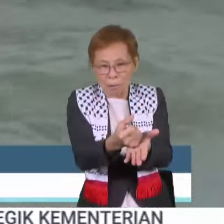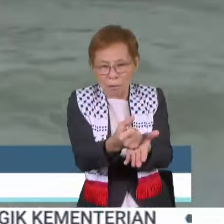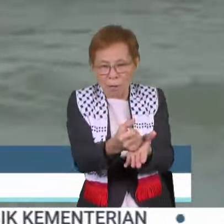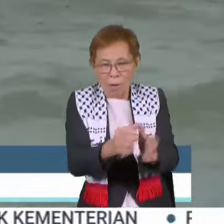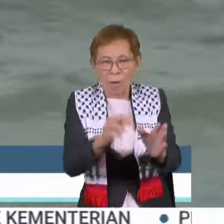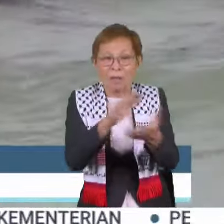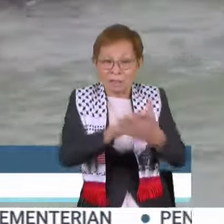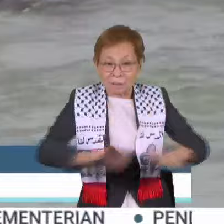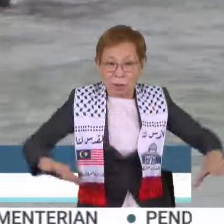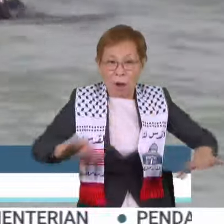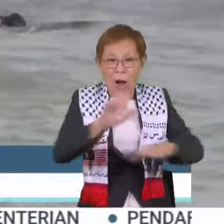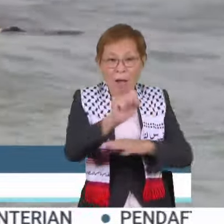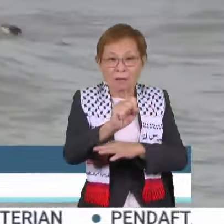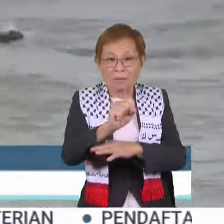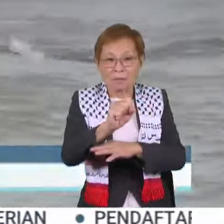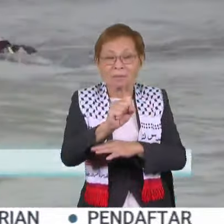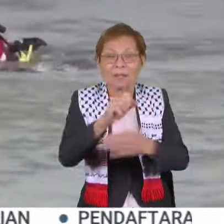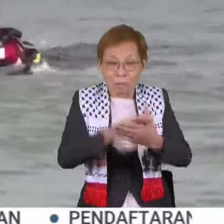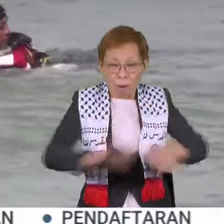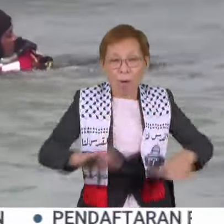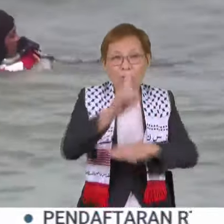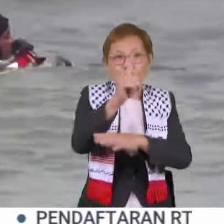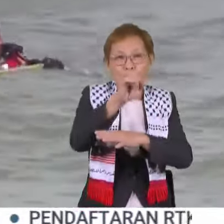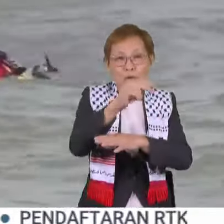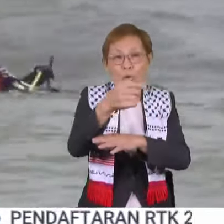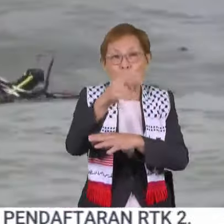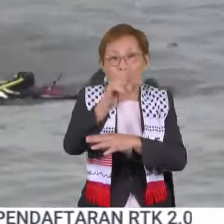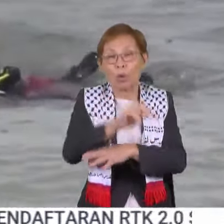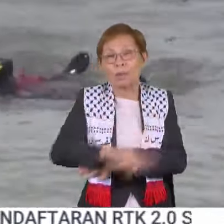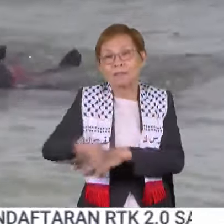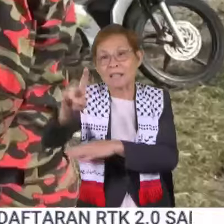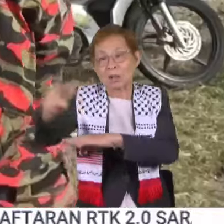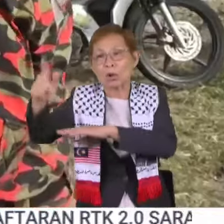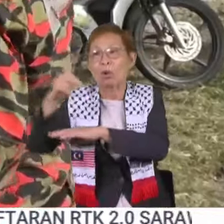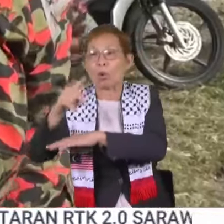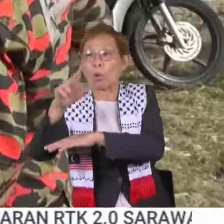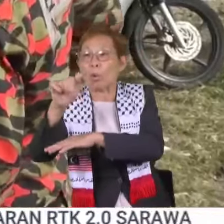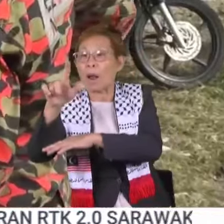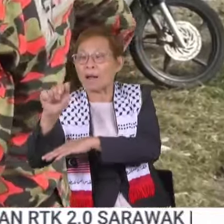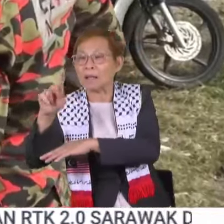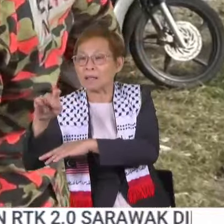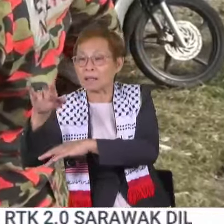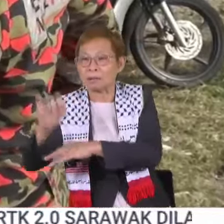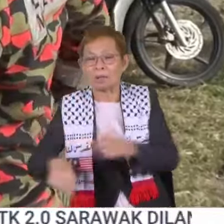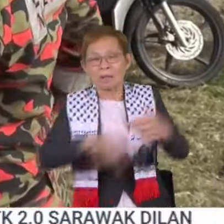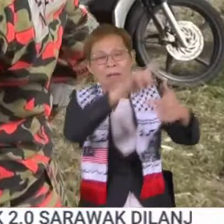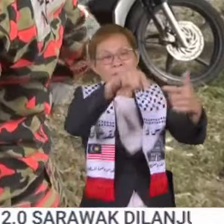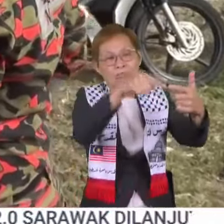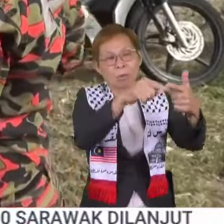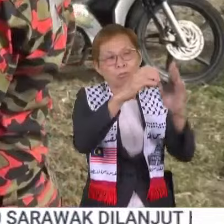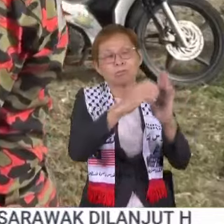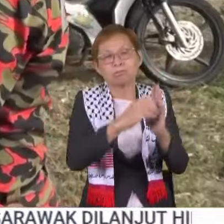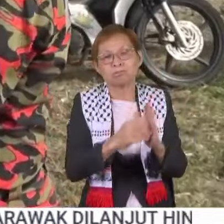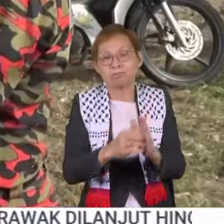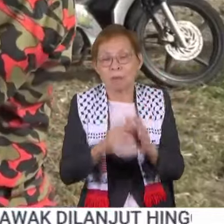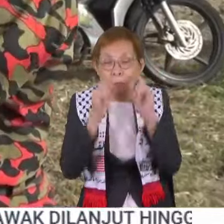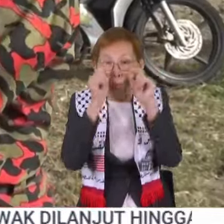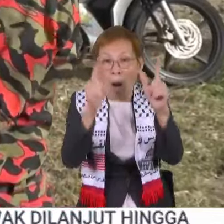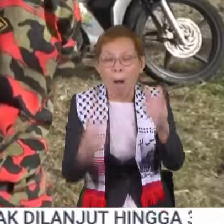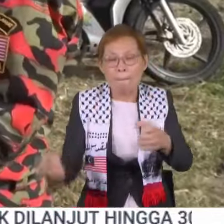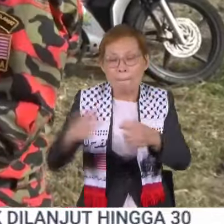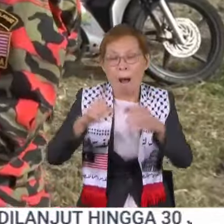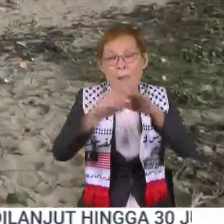resue team SW di BBP dungun serta satu di BBP Kuala Nurus ikuti Siri kedua kesedaran mengenai lemas